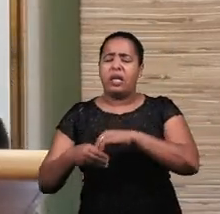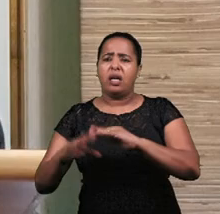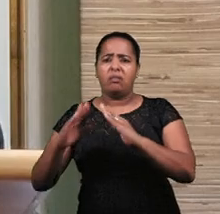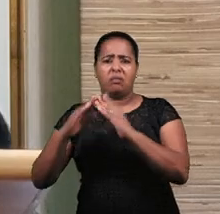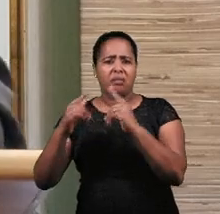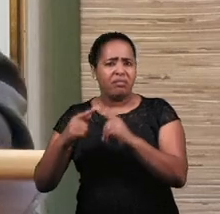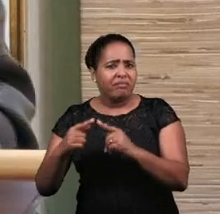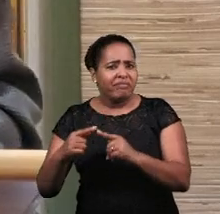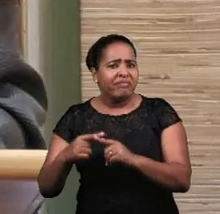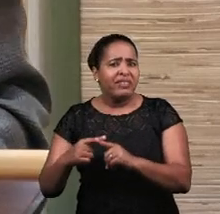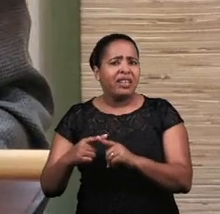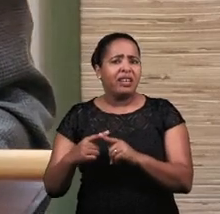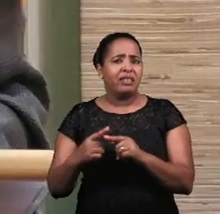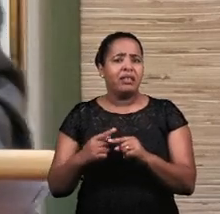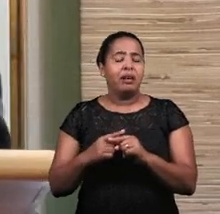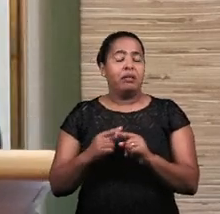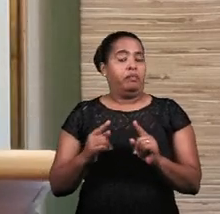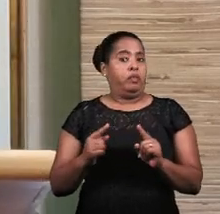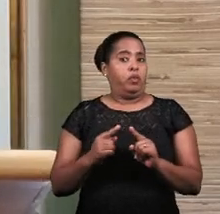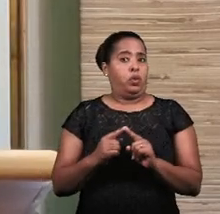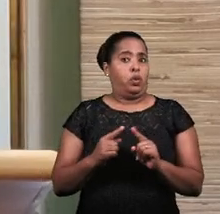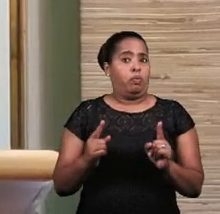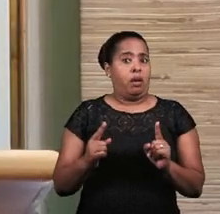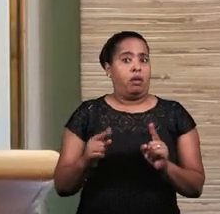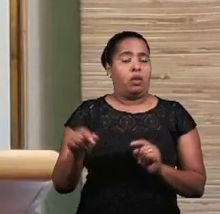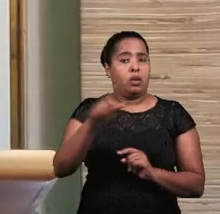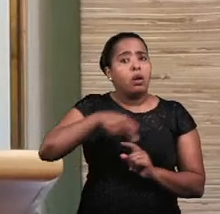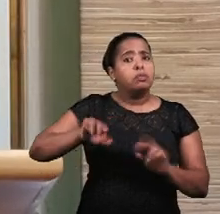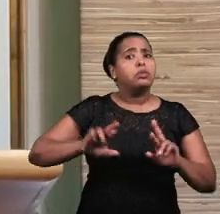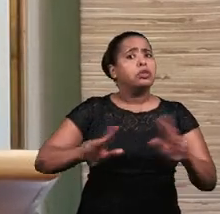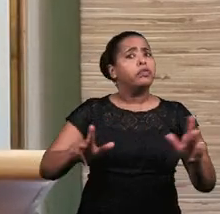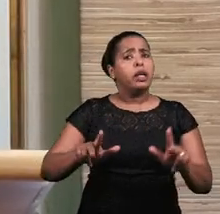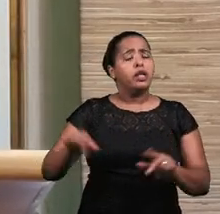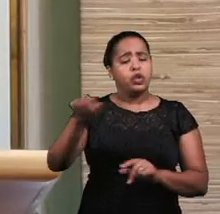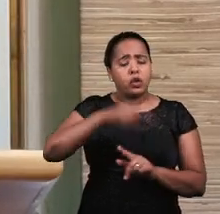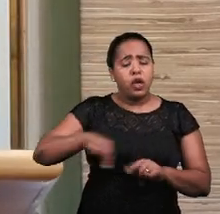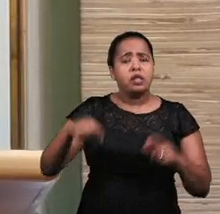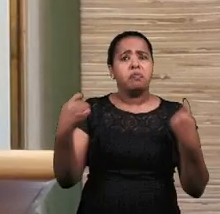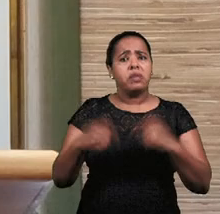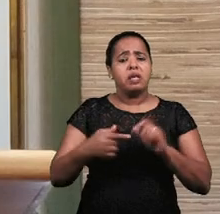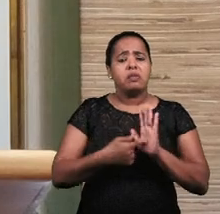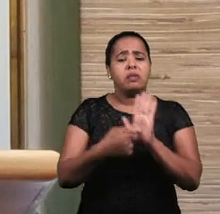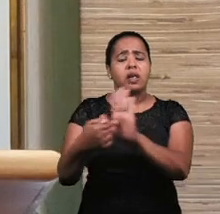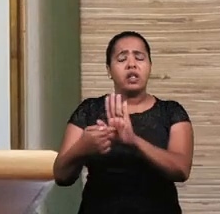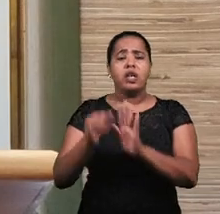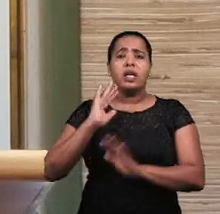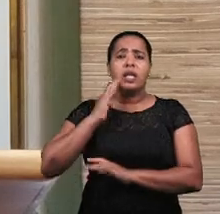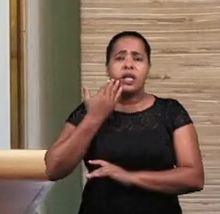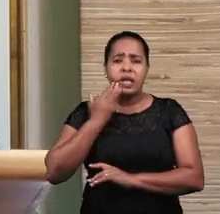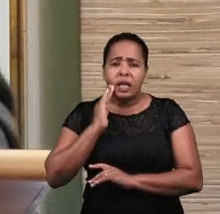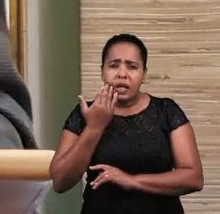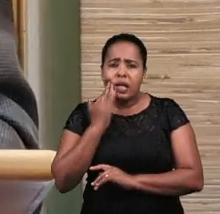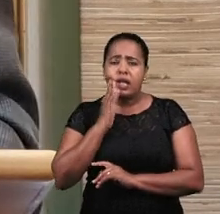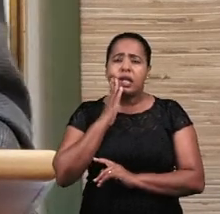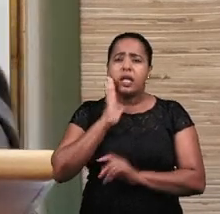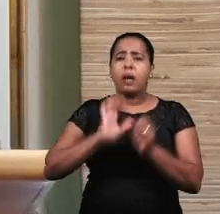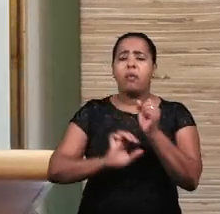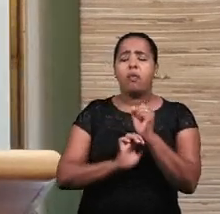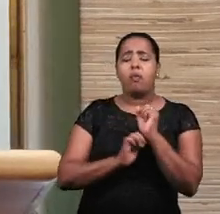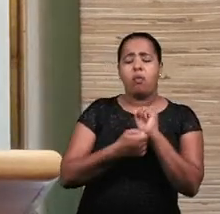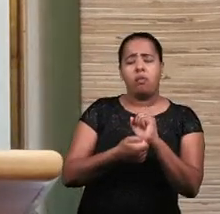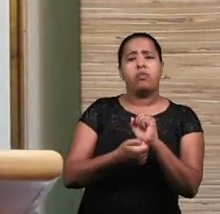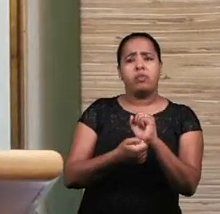Eliasib sera partout, mais nous devons comprendre que nous devons comprendre le mystère qu'est Jésus. Et